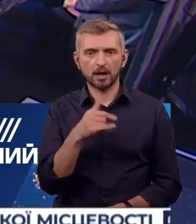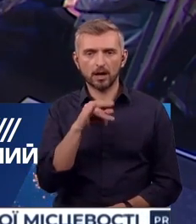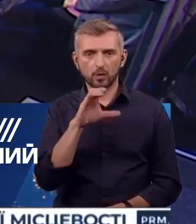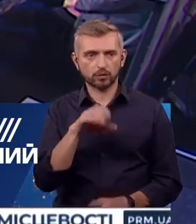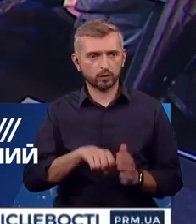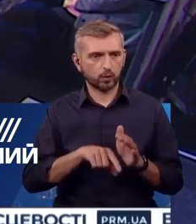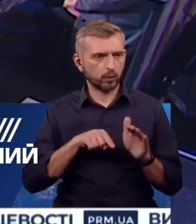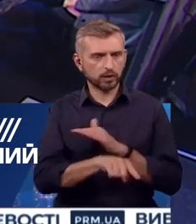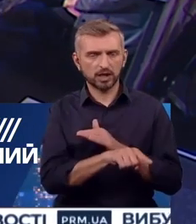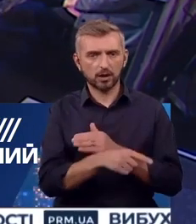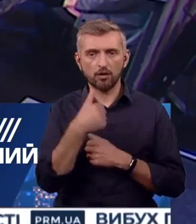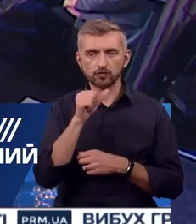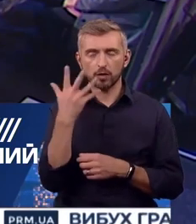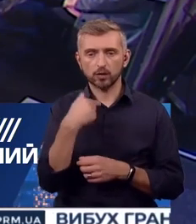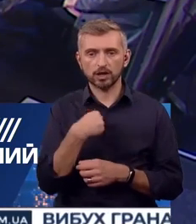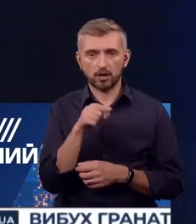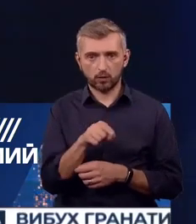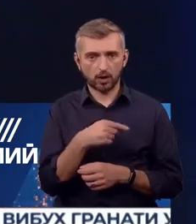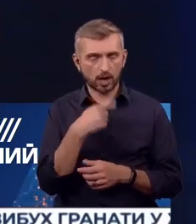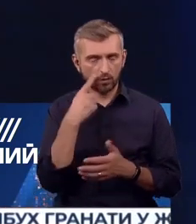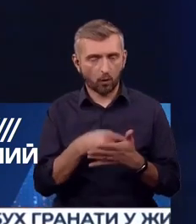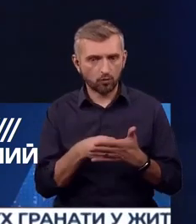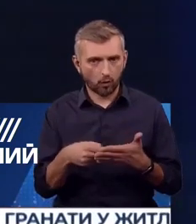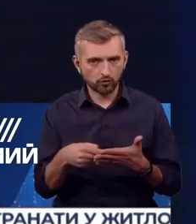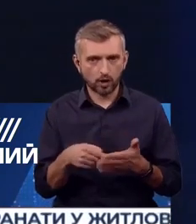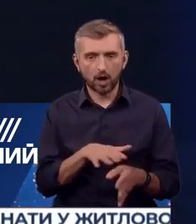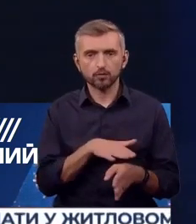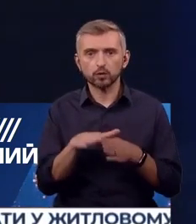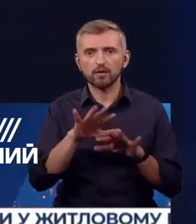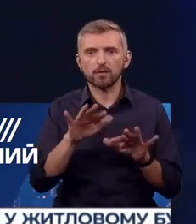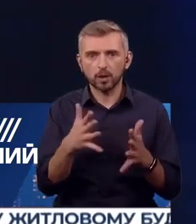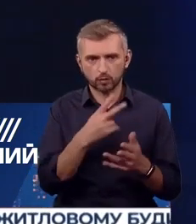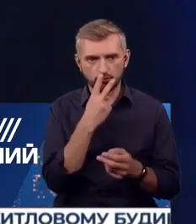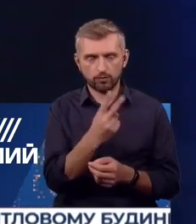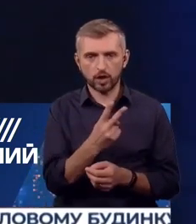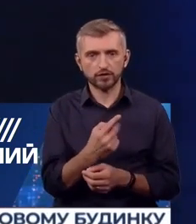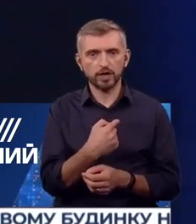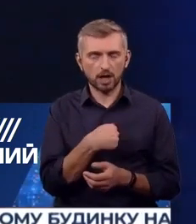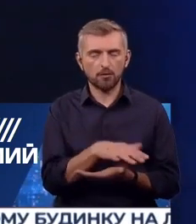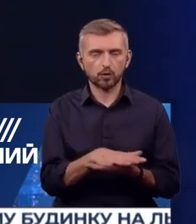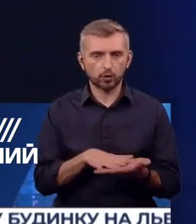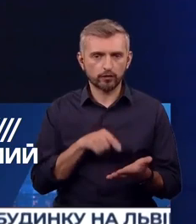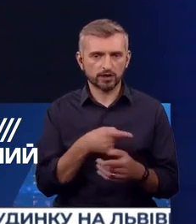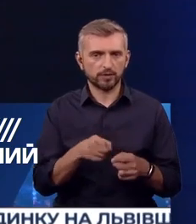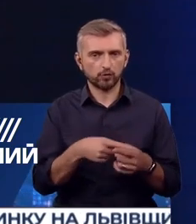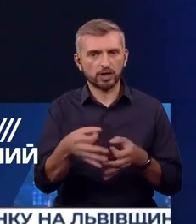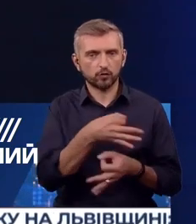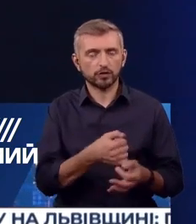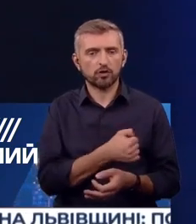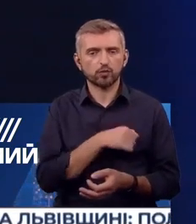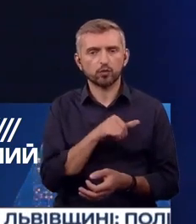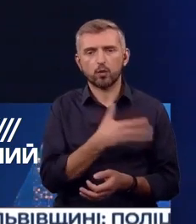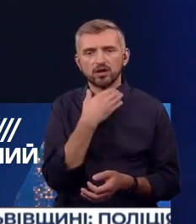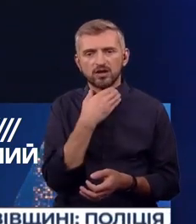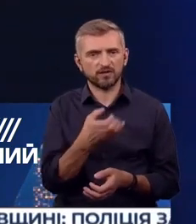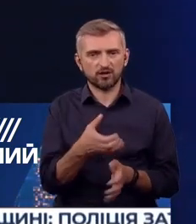утік. Учора, коли я наголошую, абсолютно випадково побачив, я продовжив з ним цю дискусію, на жаль, у нього не